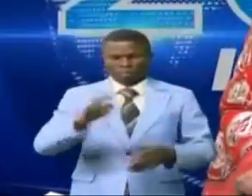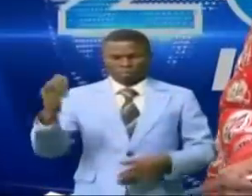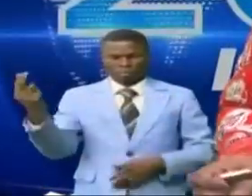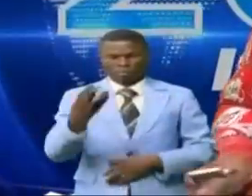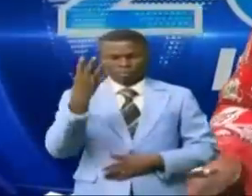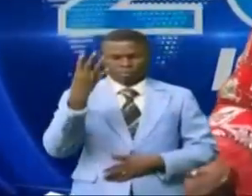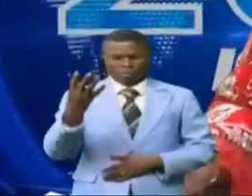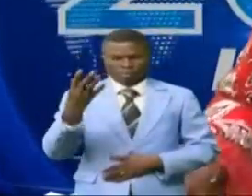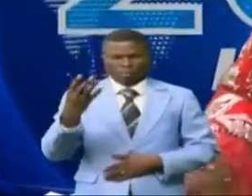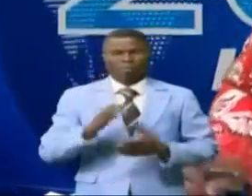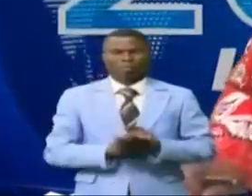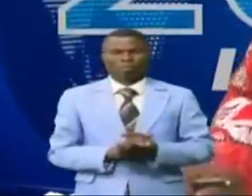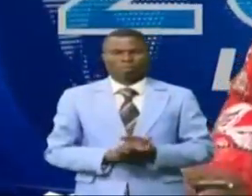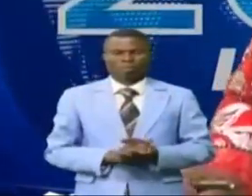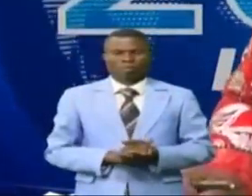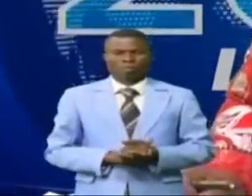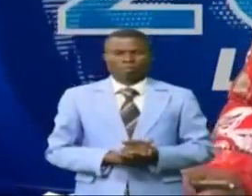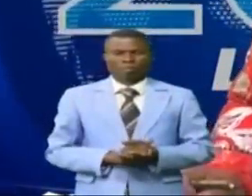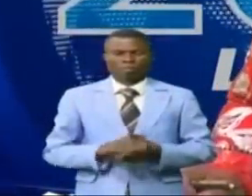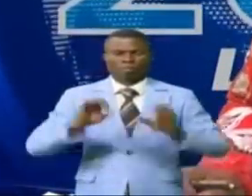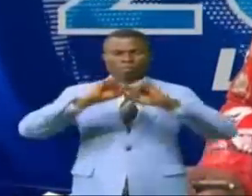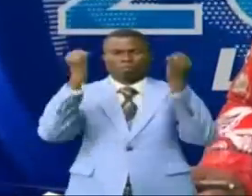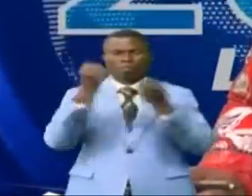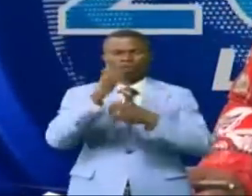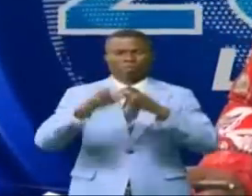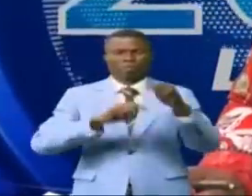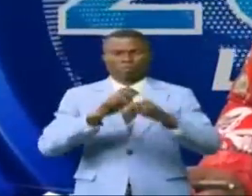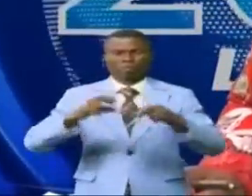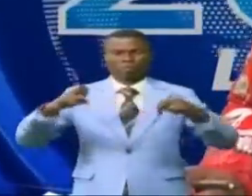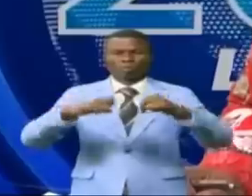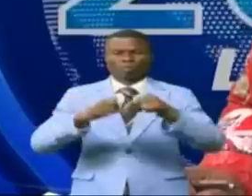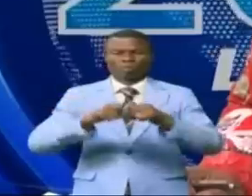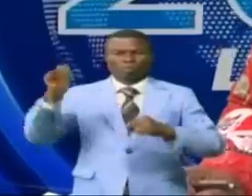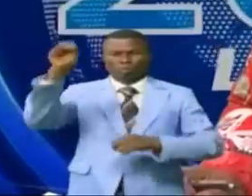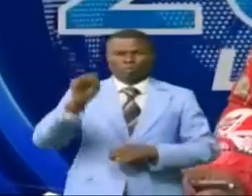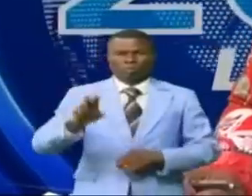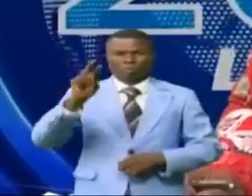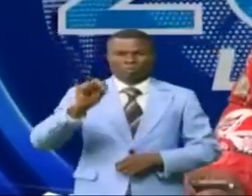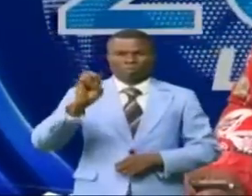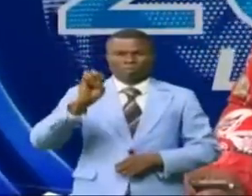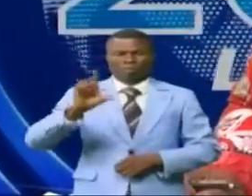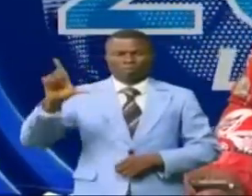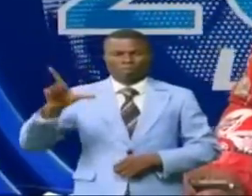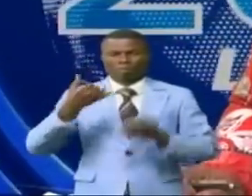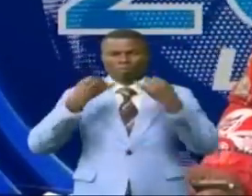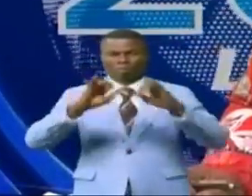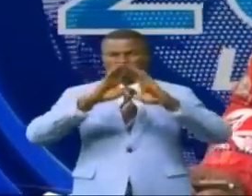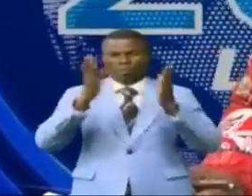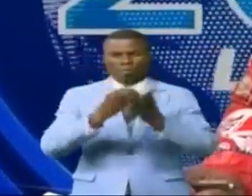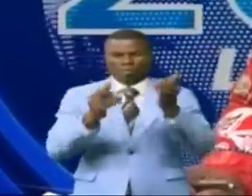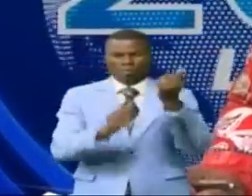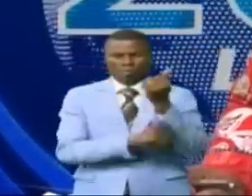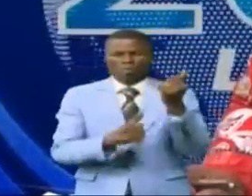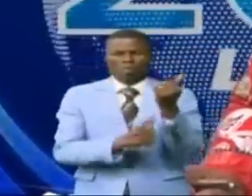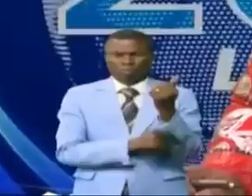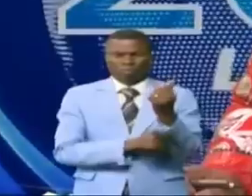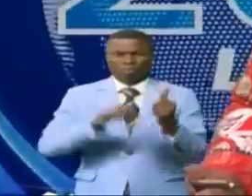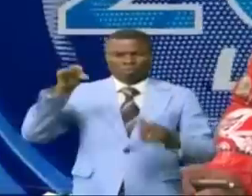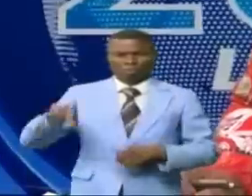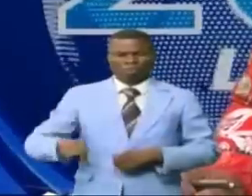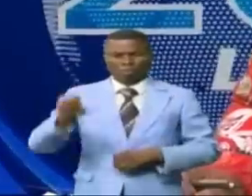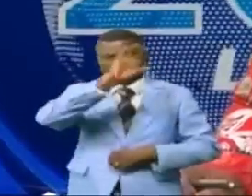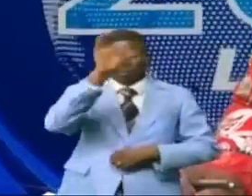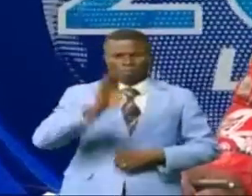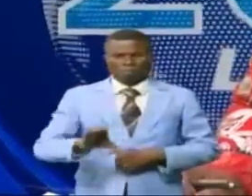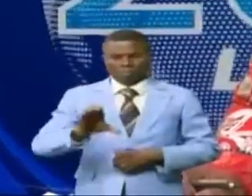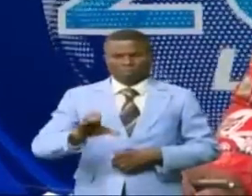2023. Et la Société nationale de l'électricité SNELESA informe son aimable clientèle de certains quartiers des communes